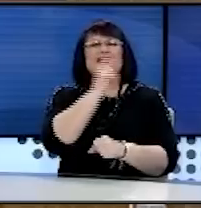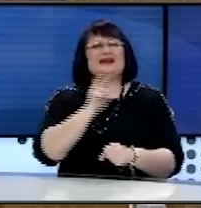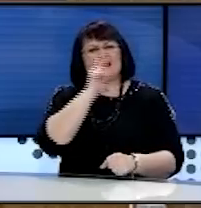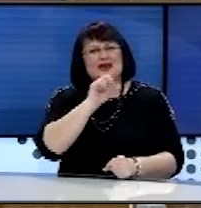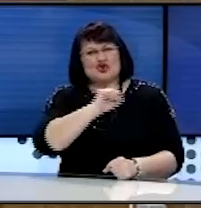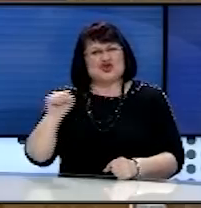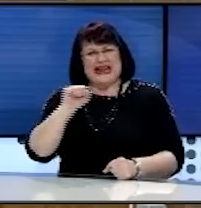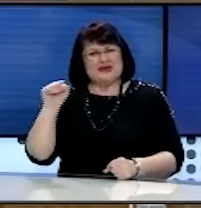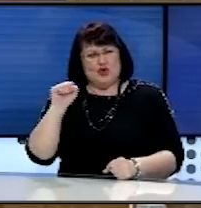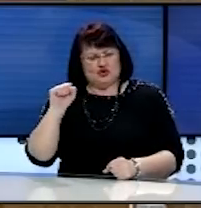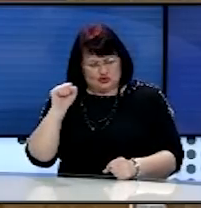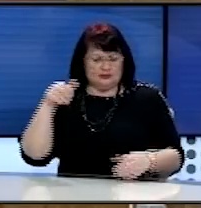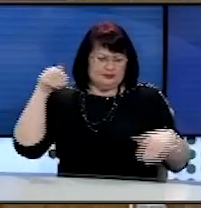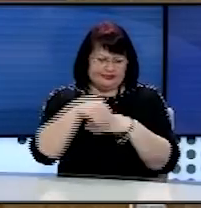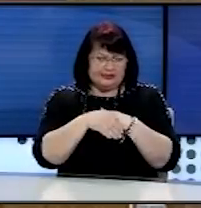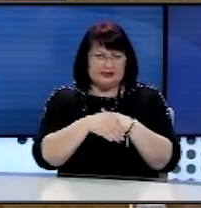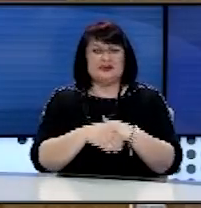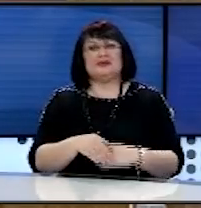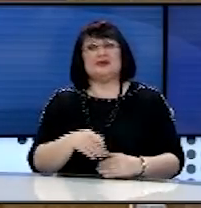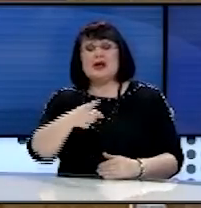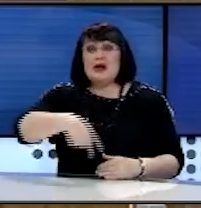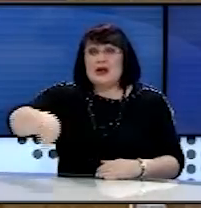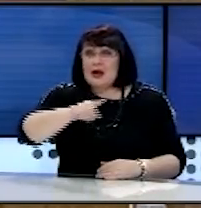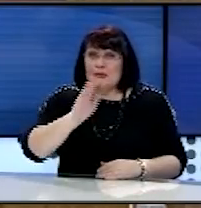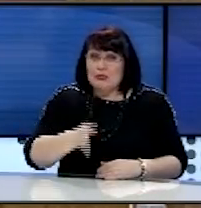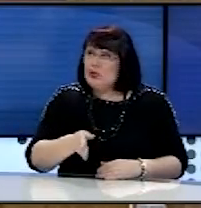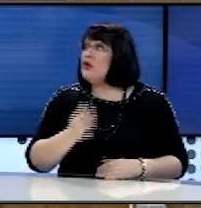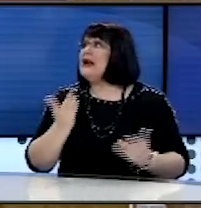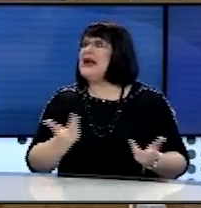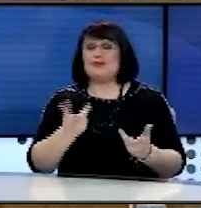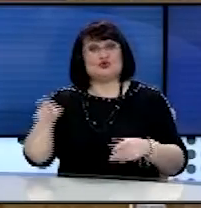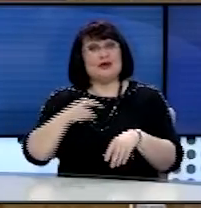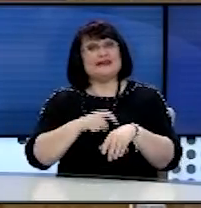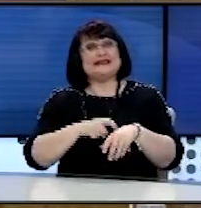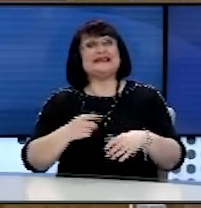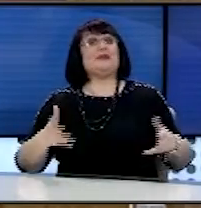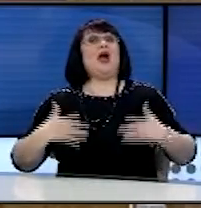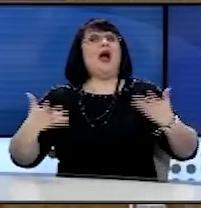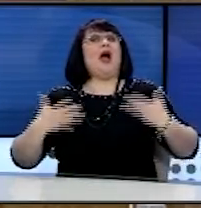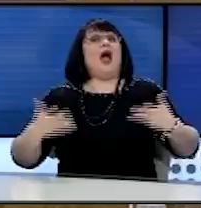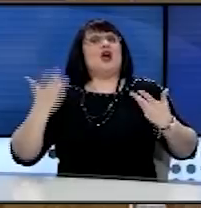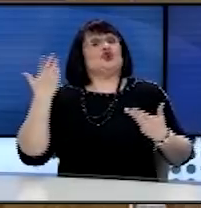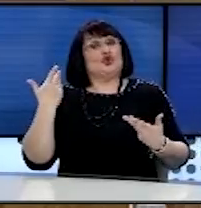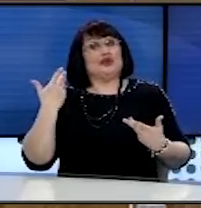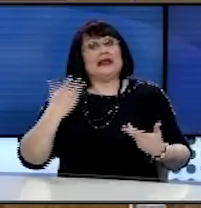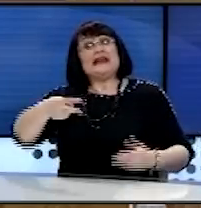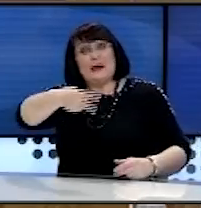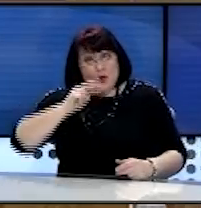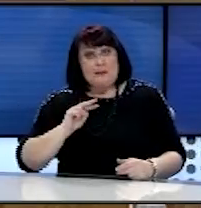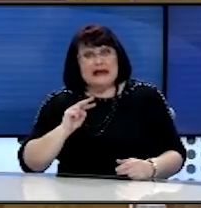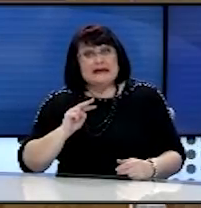Ένωσης, μπορεί κάποιος από όλους εσάς που πανηγυρίζατε τότε να